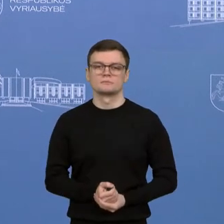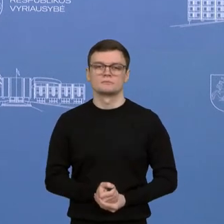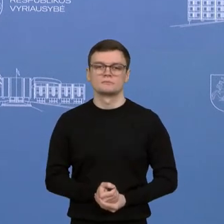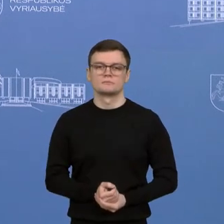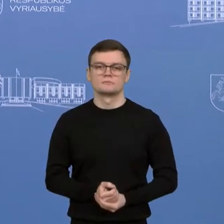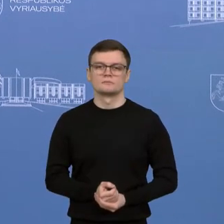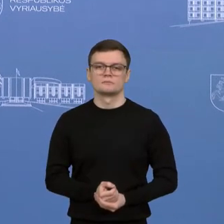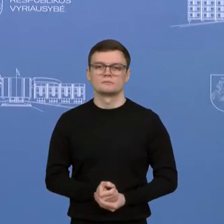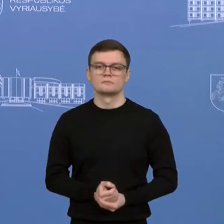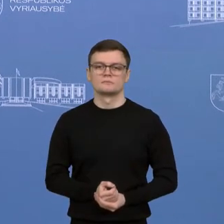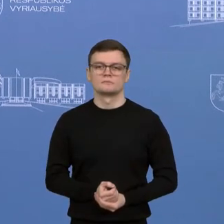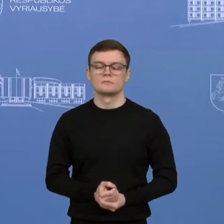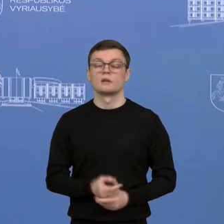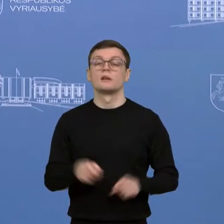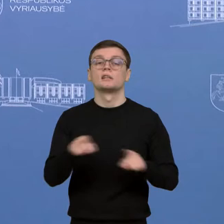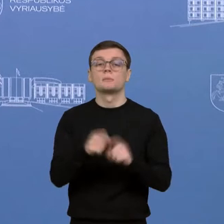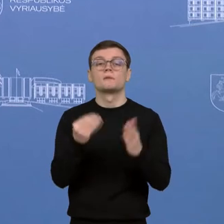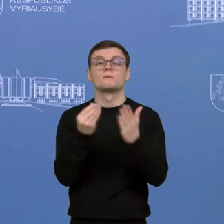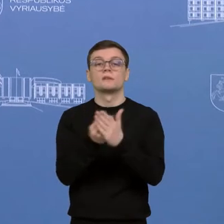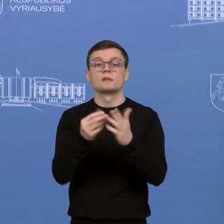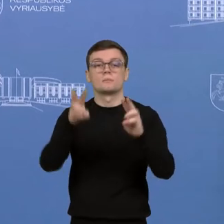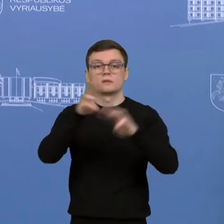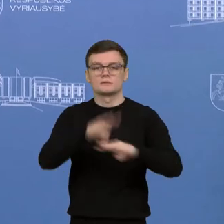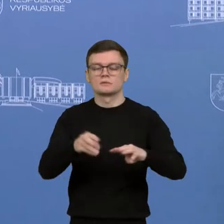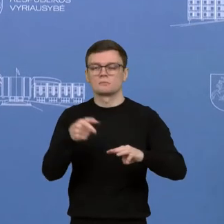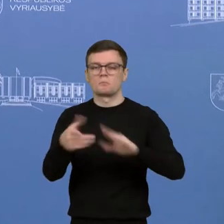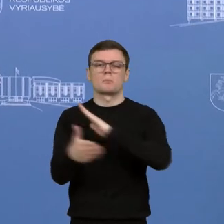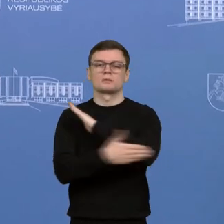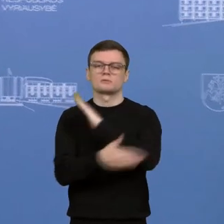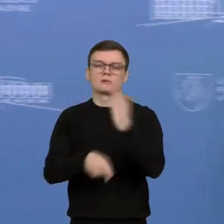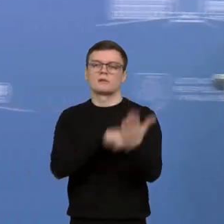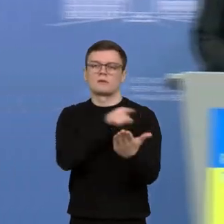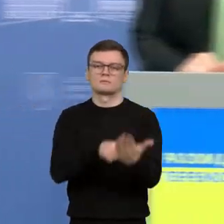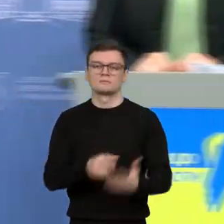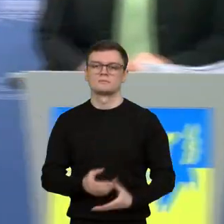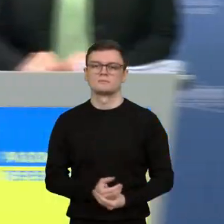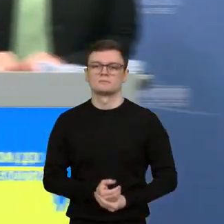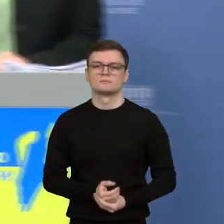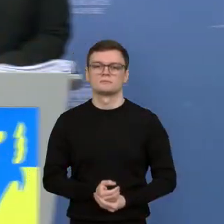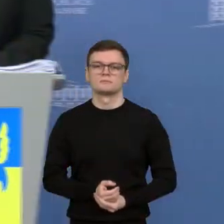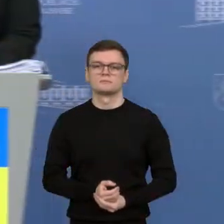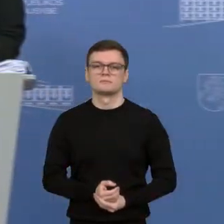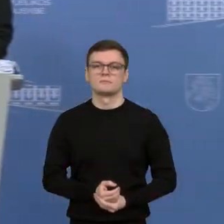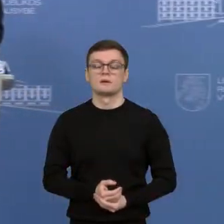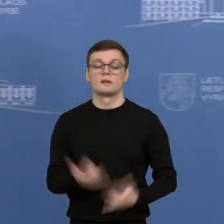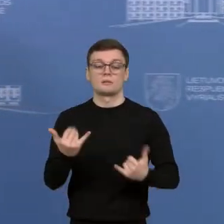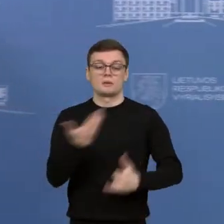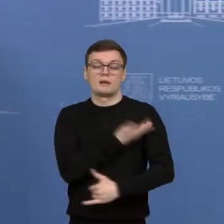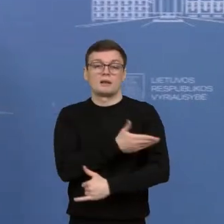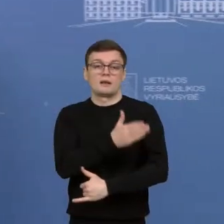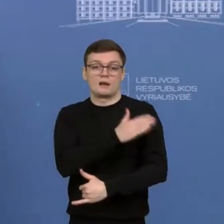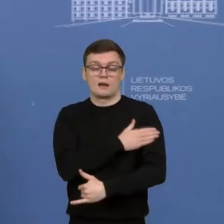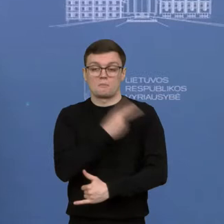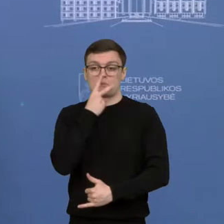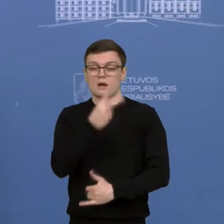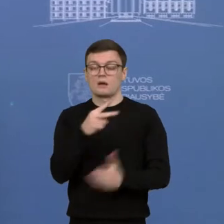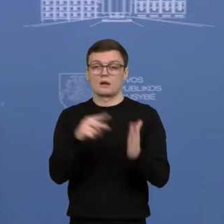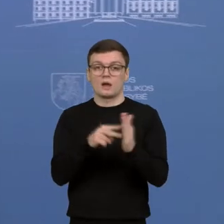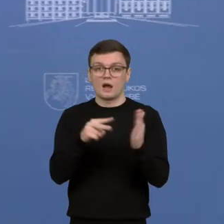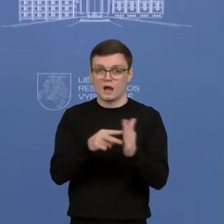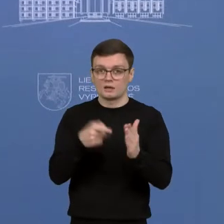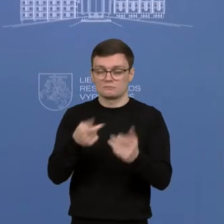Ir tada, jeigu galima, finansų ministrai. Paskutinis klausimas. Taip. Lenkijoje žiūrime, kainos kyla, nepaisant